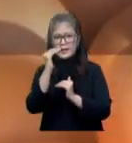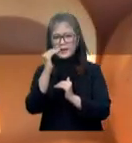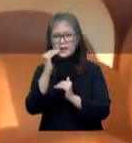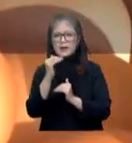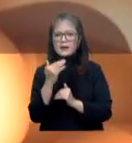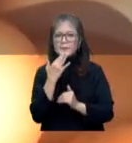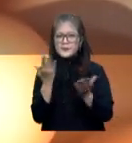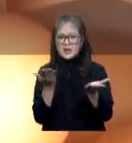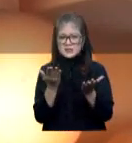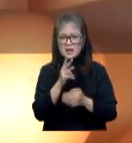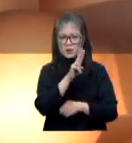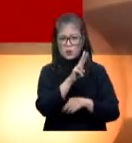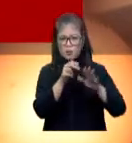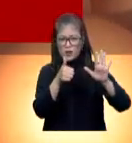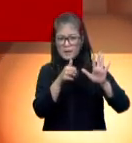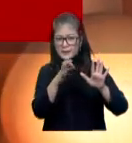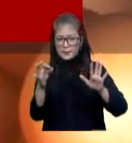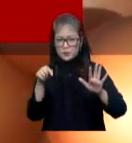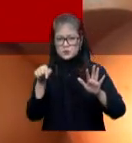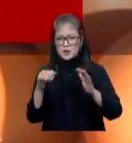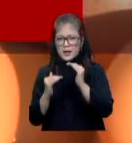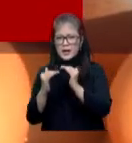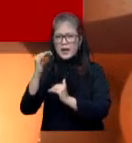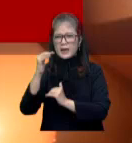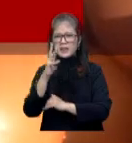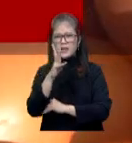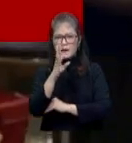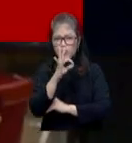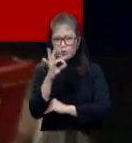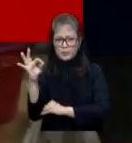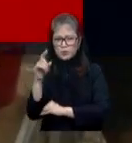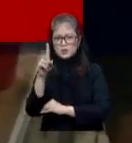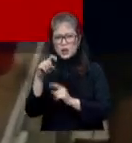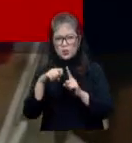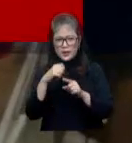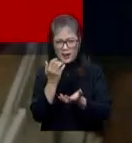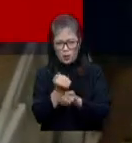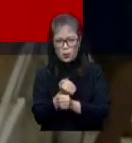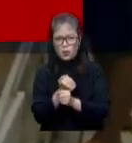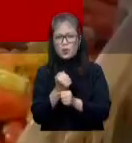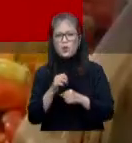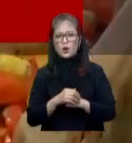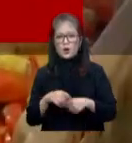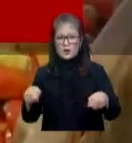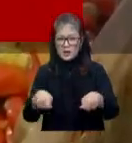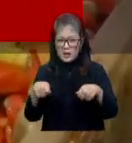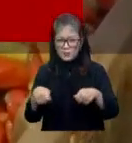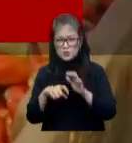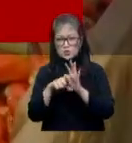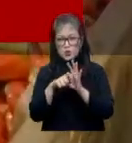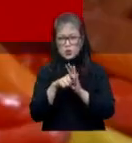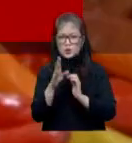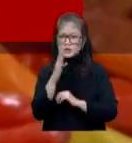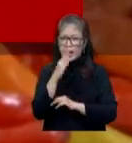harga Rp26.000, kini naik menjadi Rp30.000 per kilogramnya. Dan untuk harga sayur-sayuran seperti cabai, ini juga